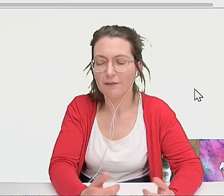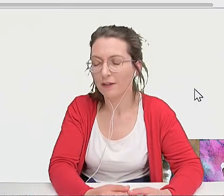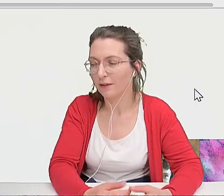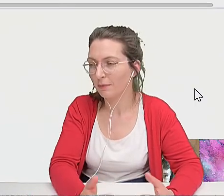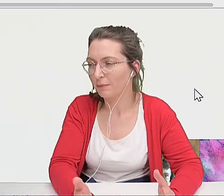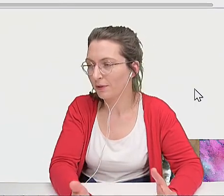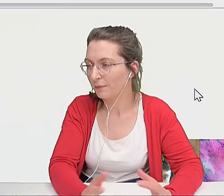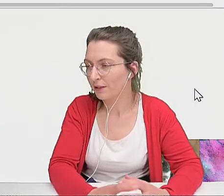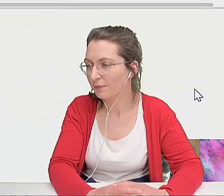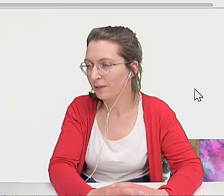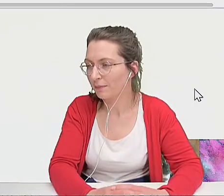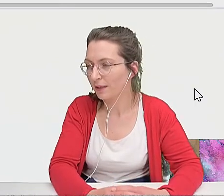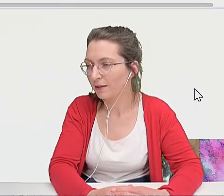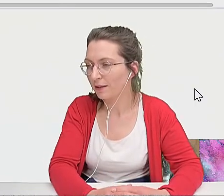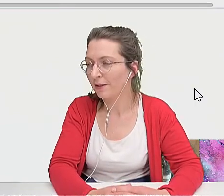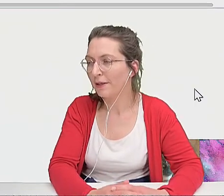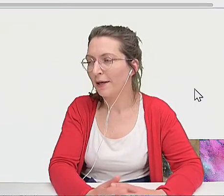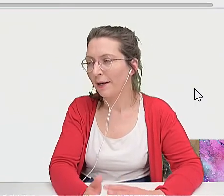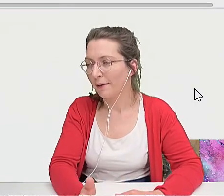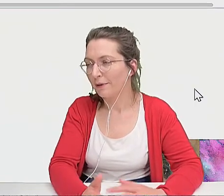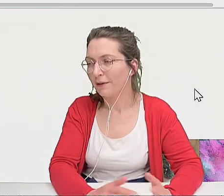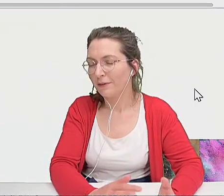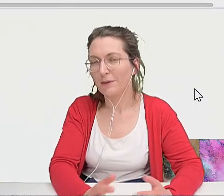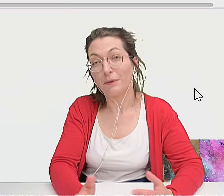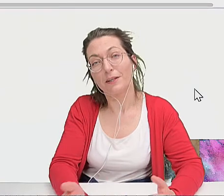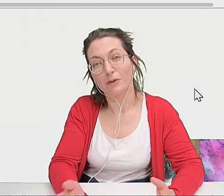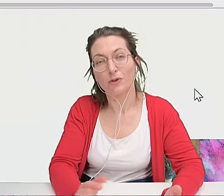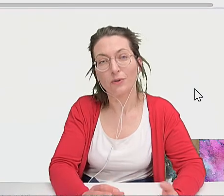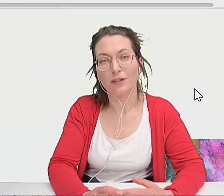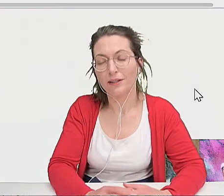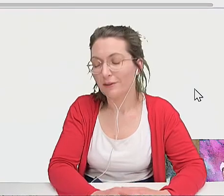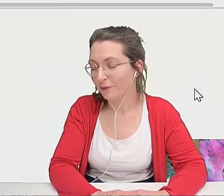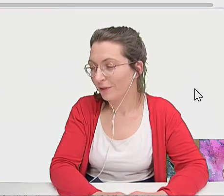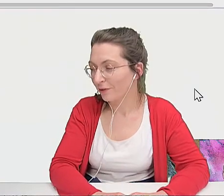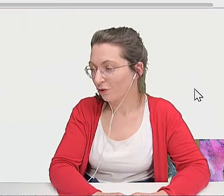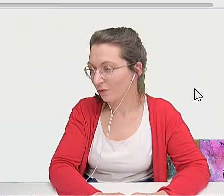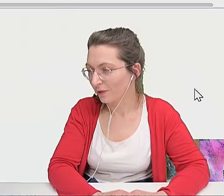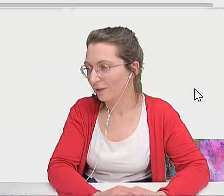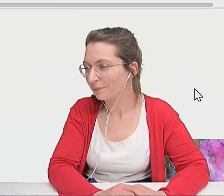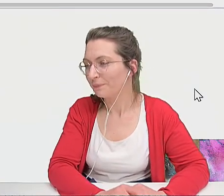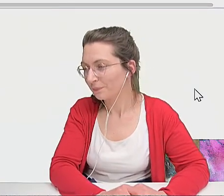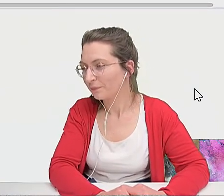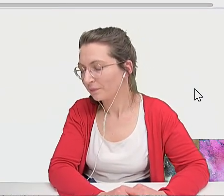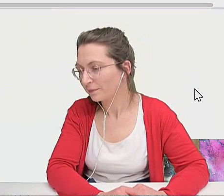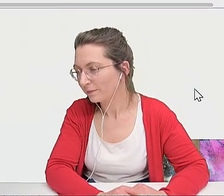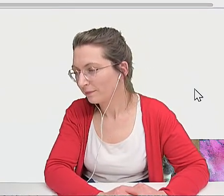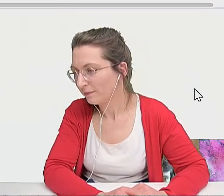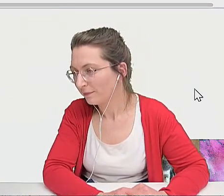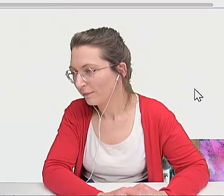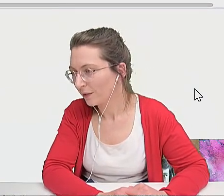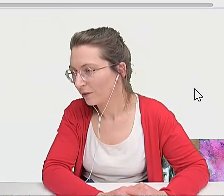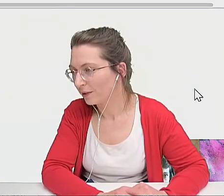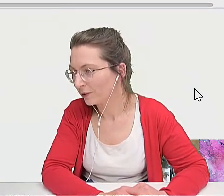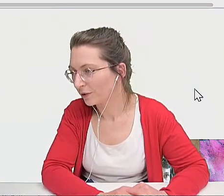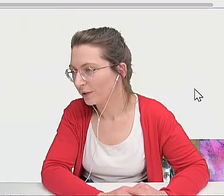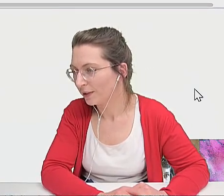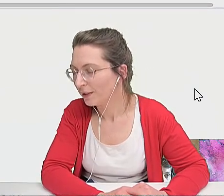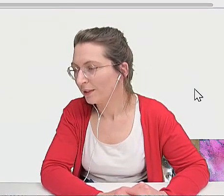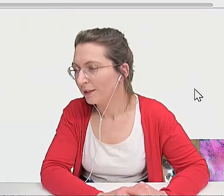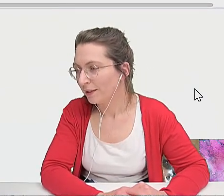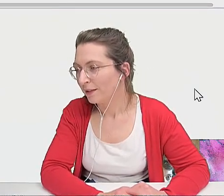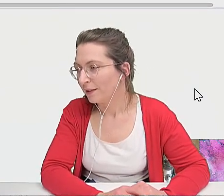nur einen Weg. Nee, beim Programmieren gibt es eben mehrere. Aber es gibt halt auch schönere und nicht so schöne. Ne? Ja. Toll,